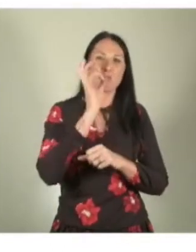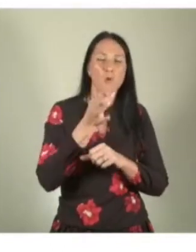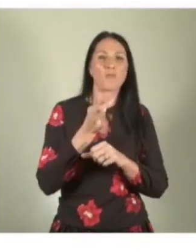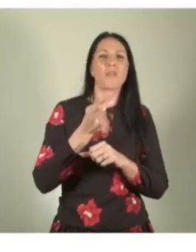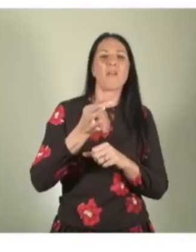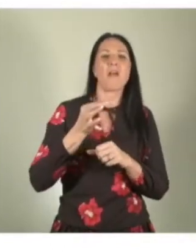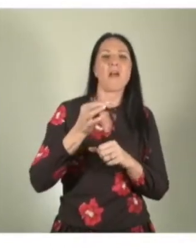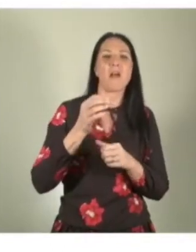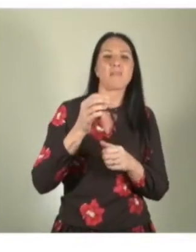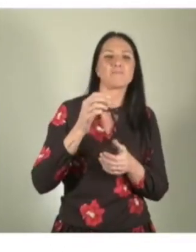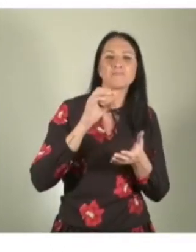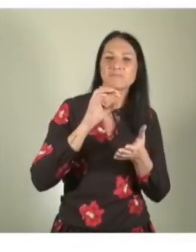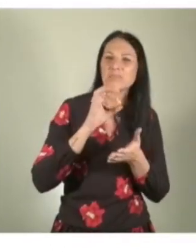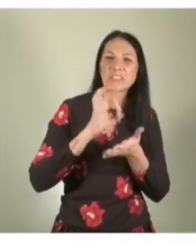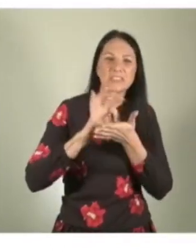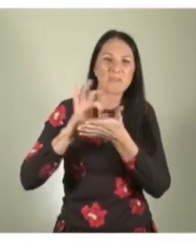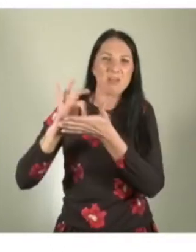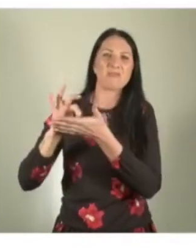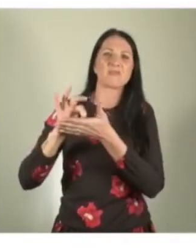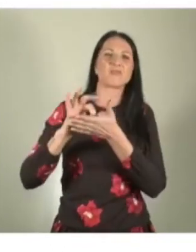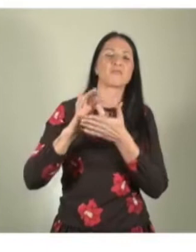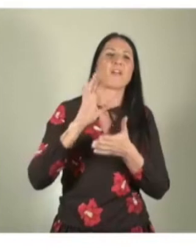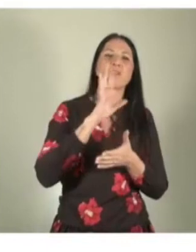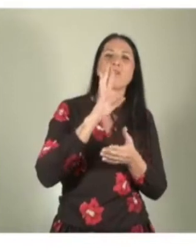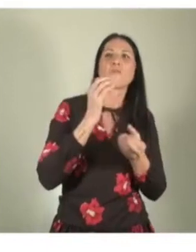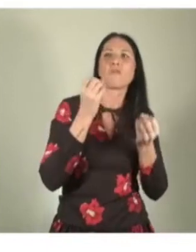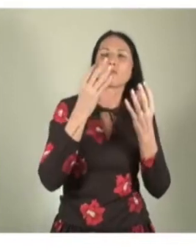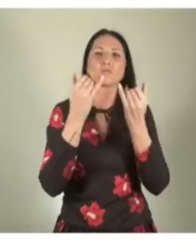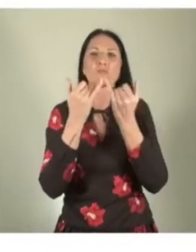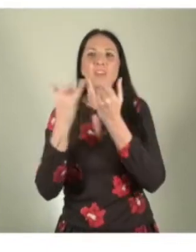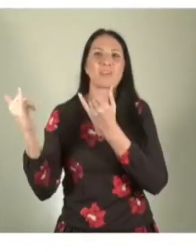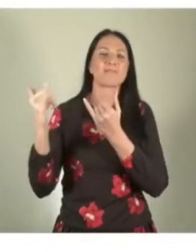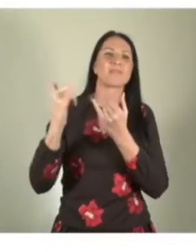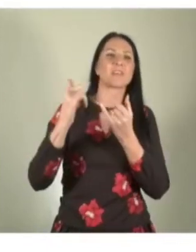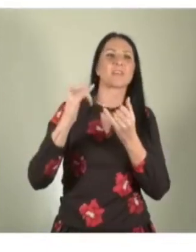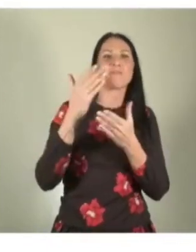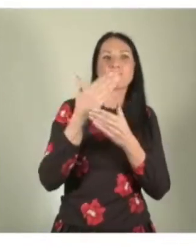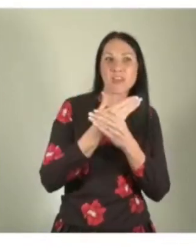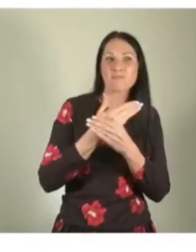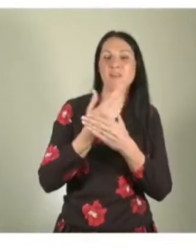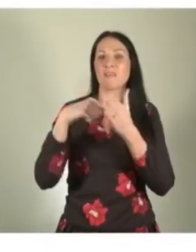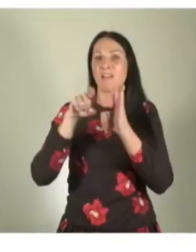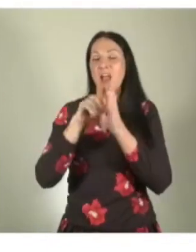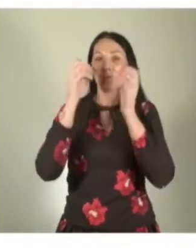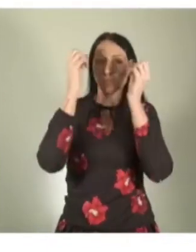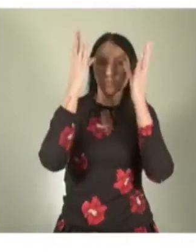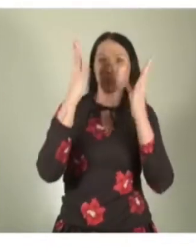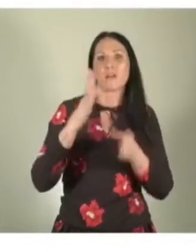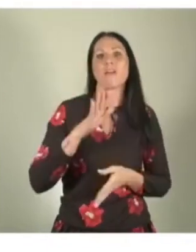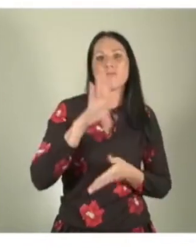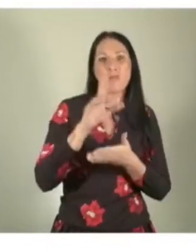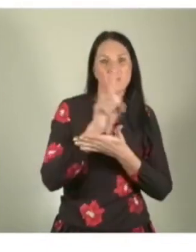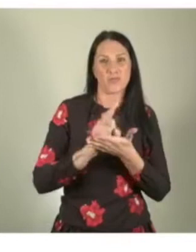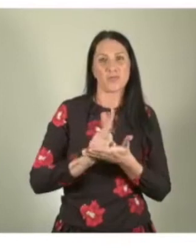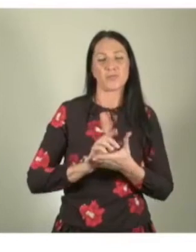instytucji kultury, środowisk twórczych właśnie, twórców niezależnych i innych podmiotów na rzecz kultury w naszym województwie.